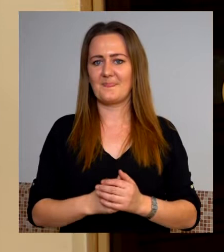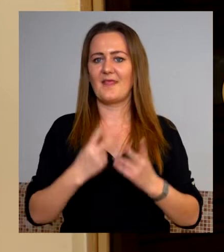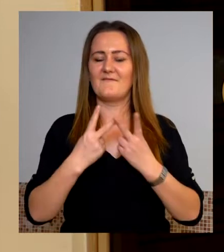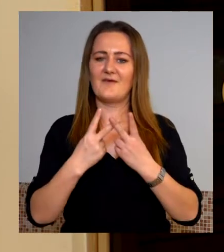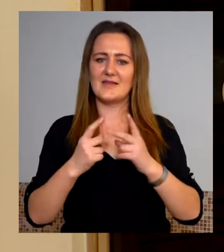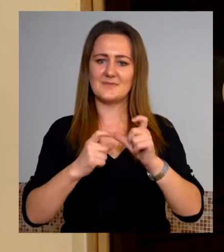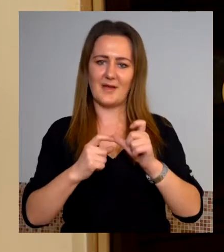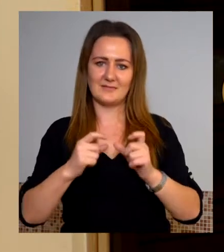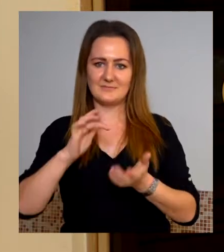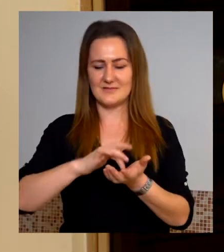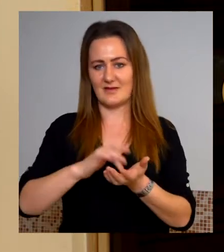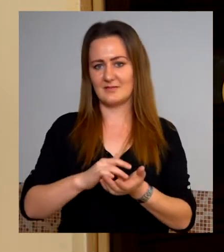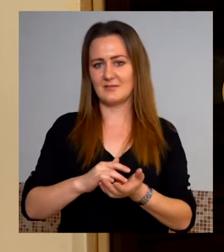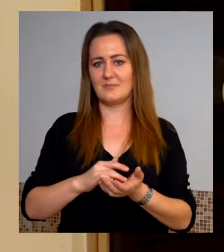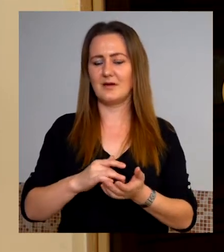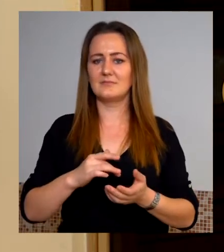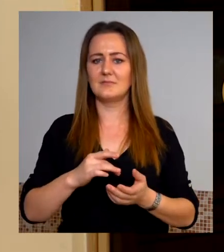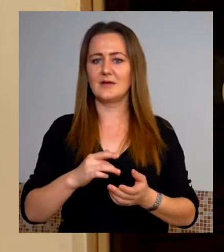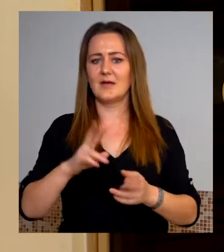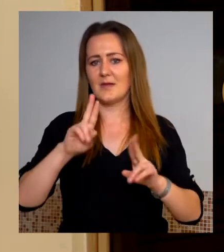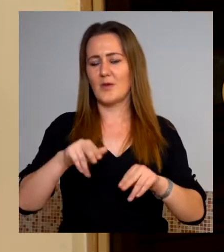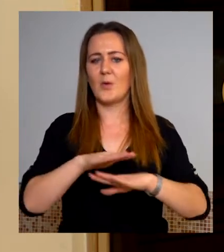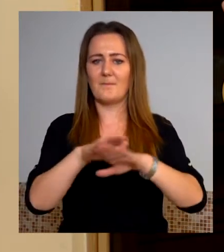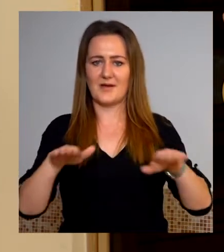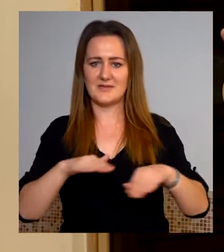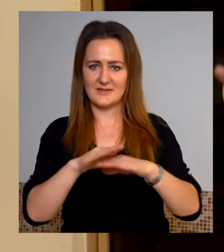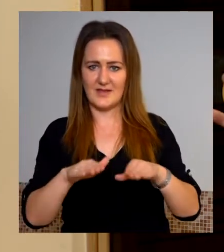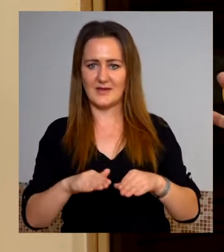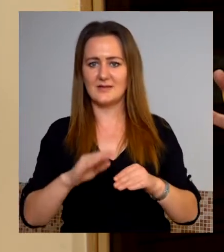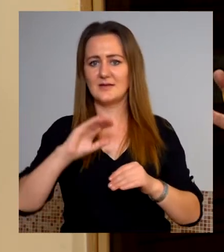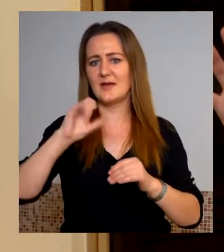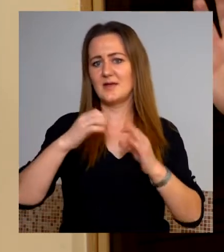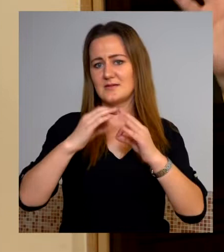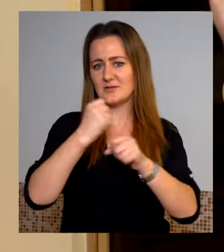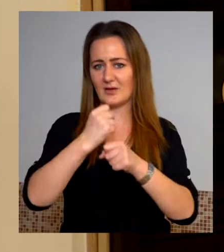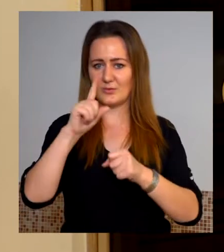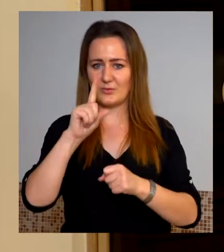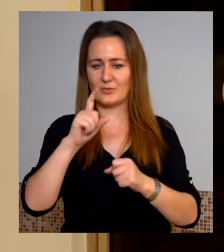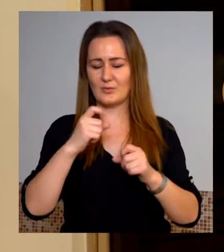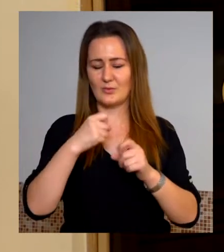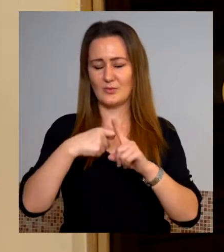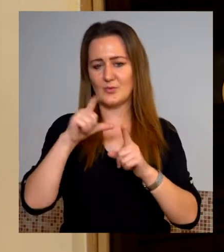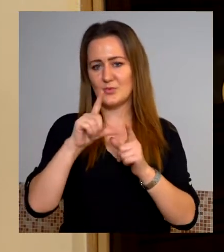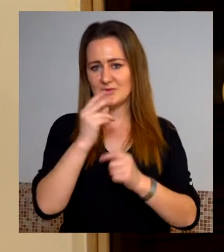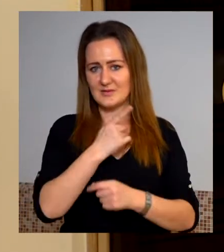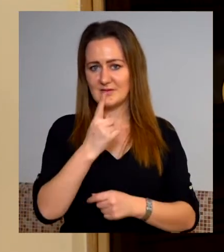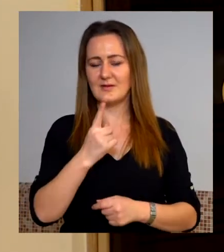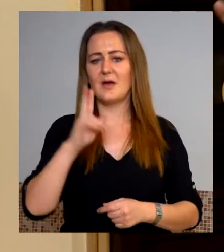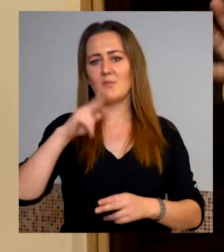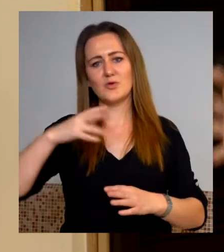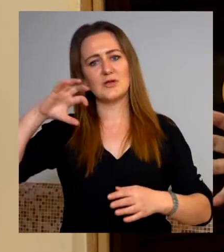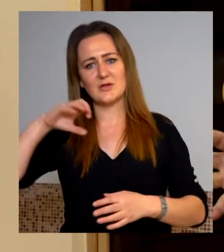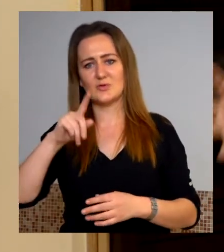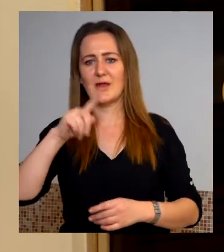spa centrima obično se nalaze bazeni, nekako su uz njih povezani džakuzi, isto tako se tu možete i sunčati,